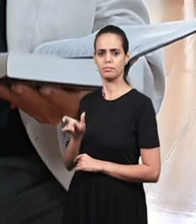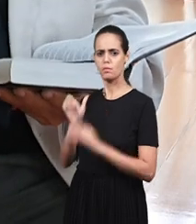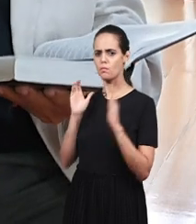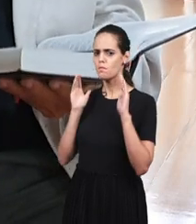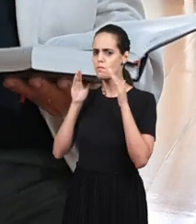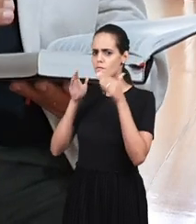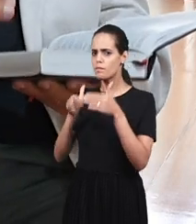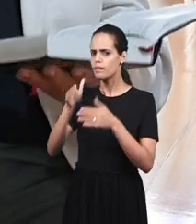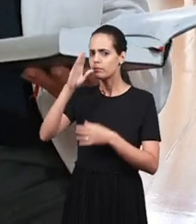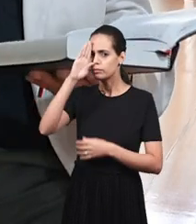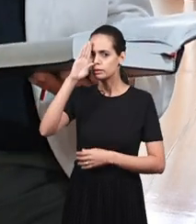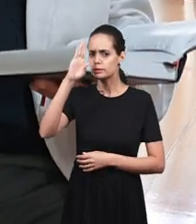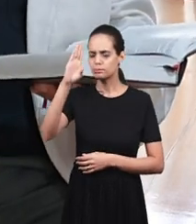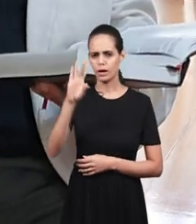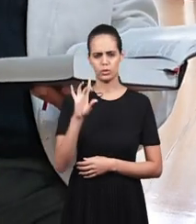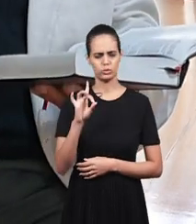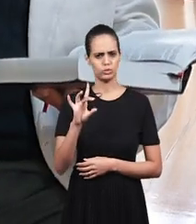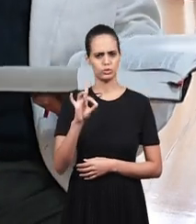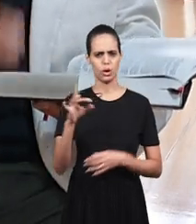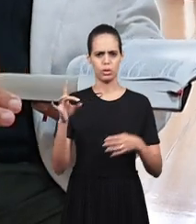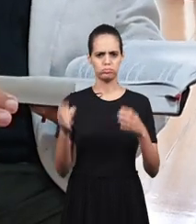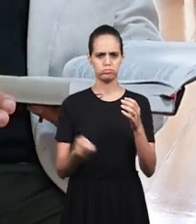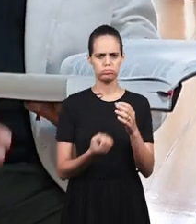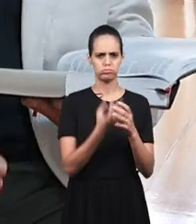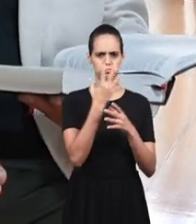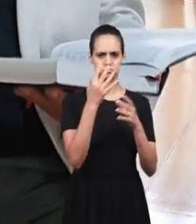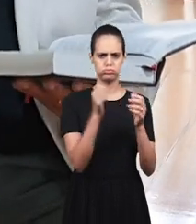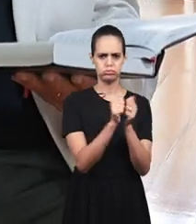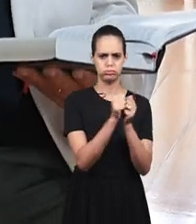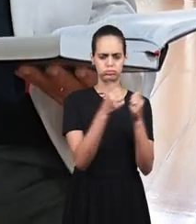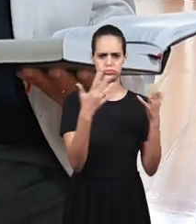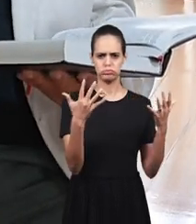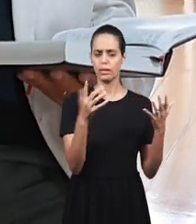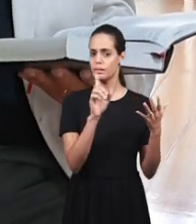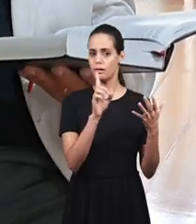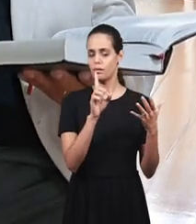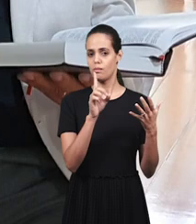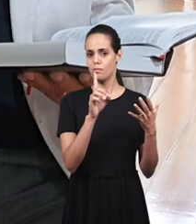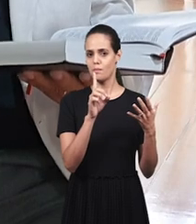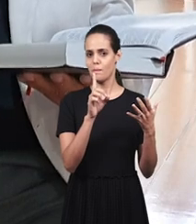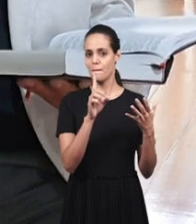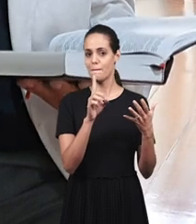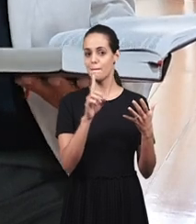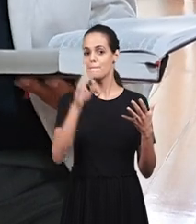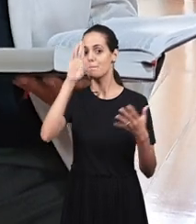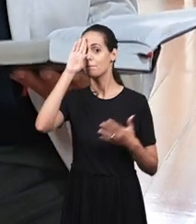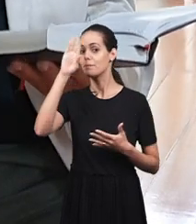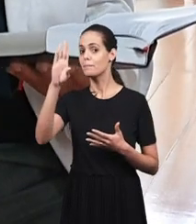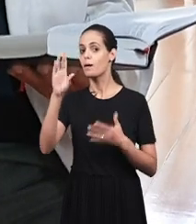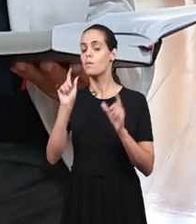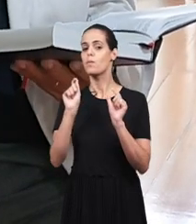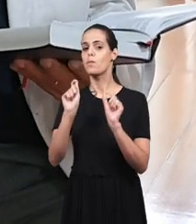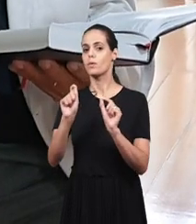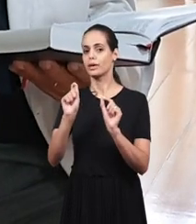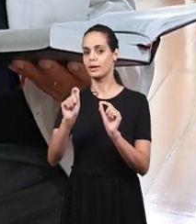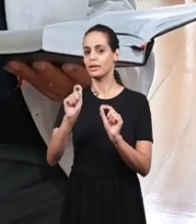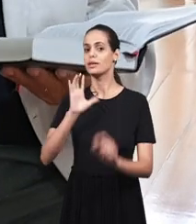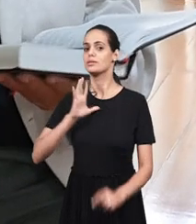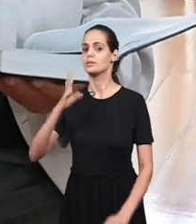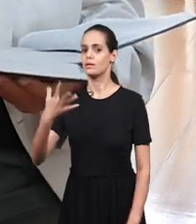quand Jésus, c'est la figure centrale de ce projet, pas seulement de la création,